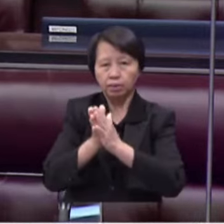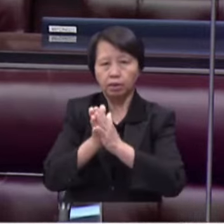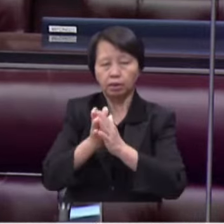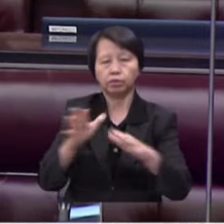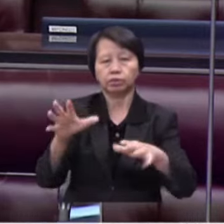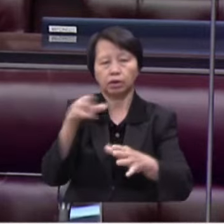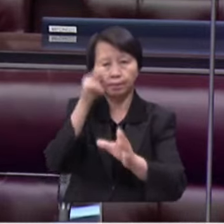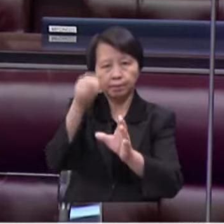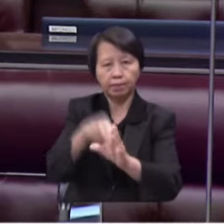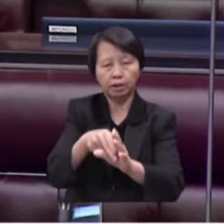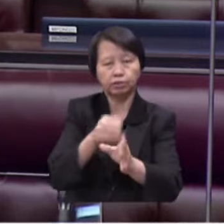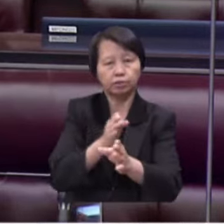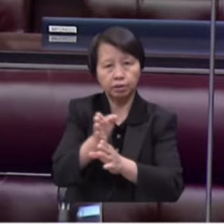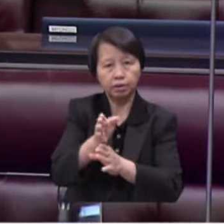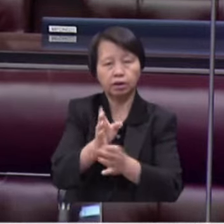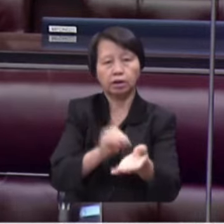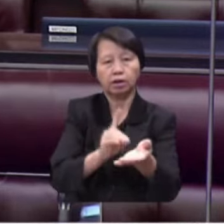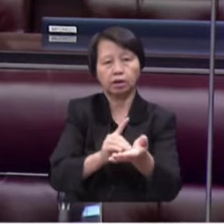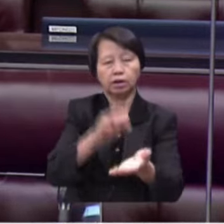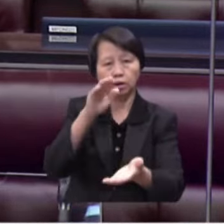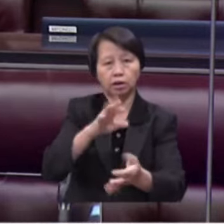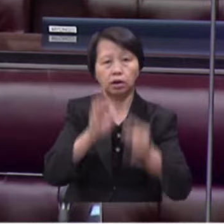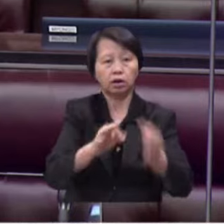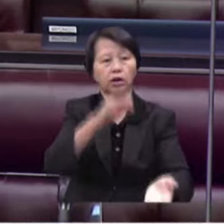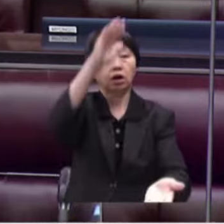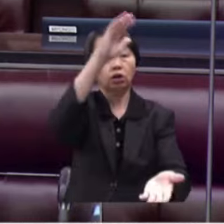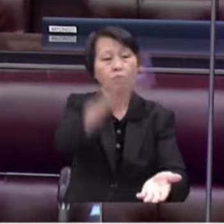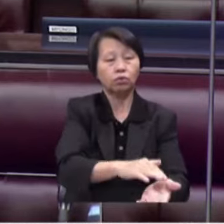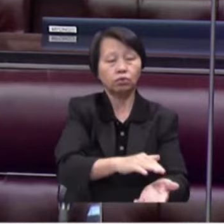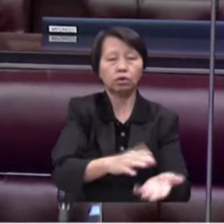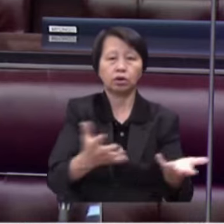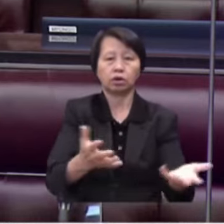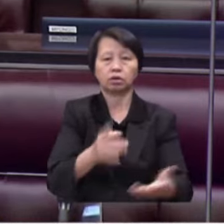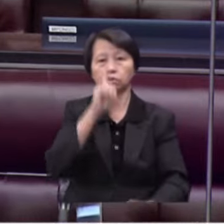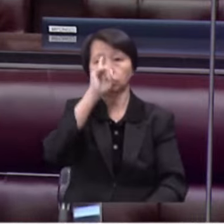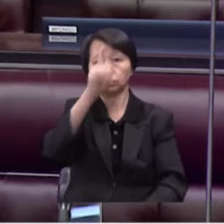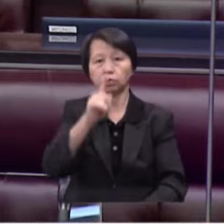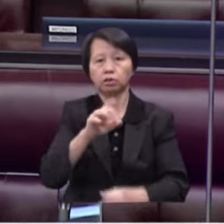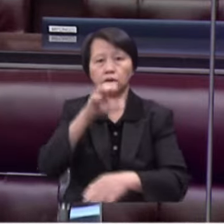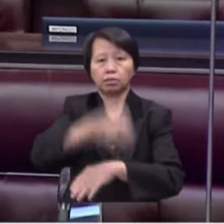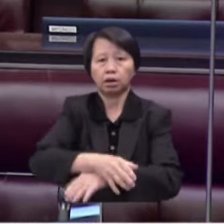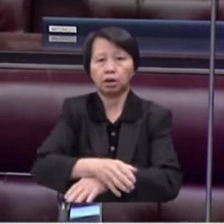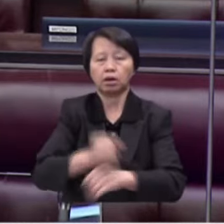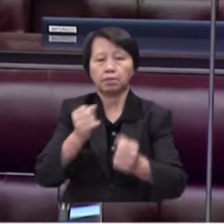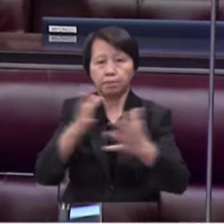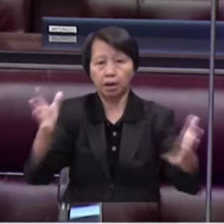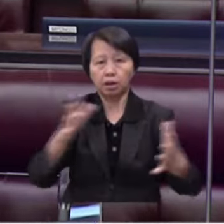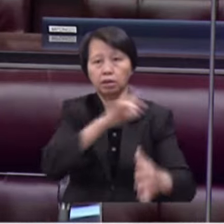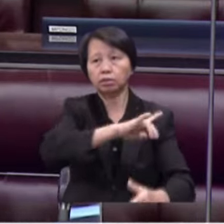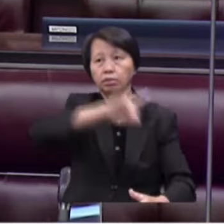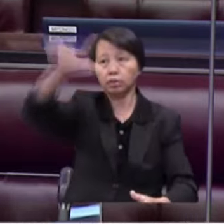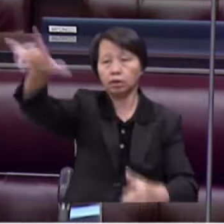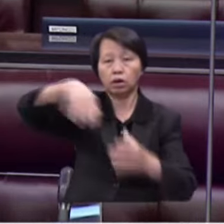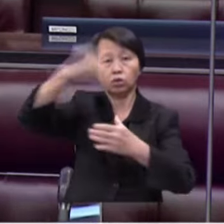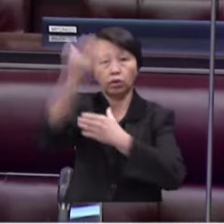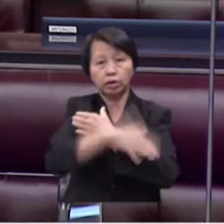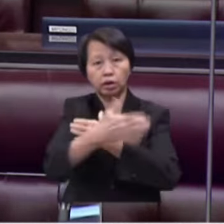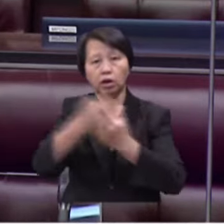perubahan jadi kalau kita kurangkan dalam negara maka sudah tentulah drama yang